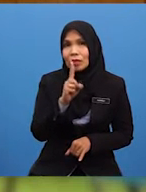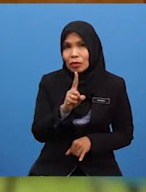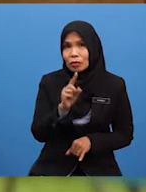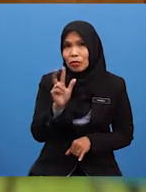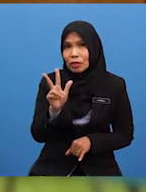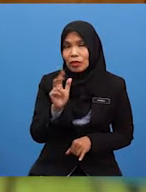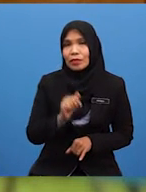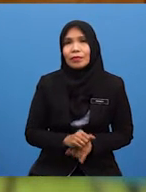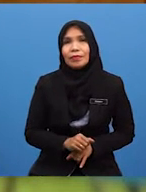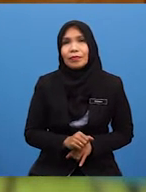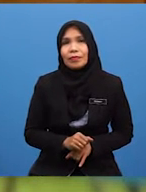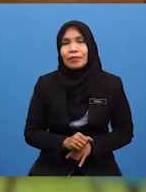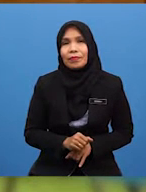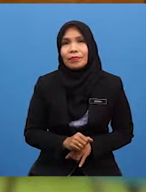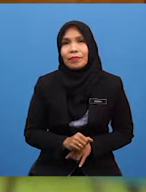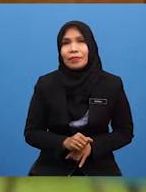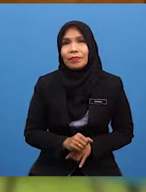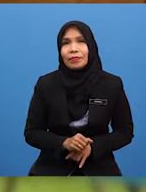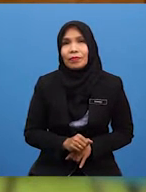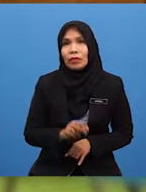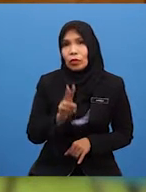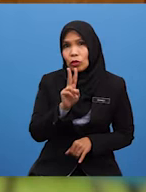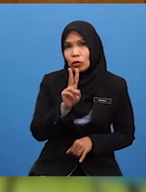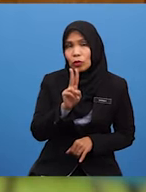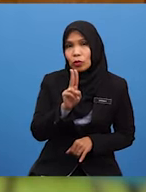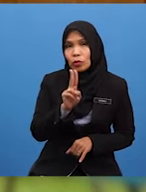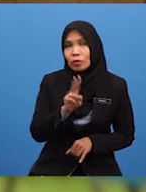1, 3, maka U